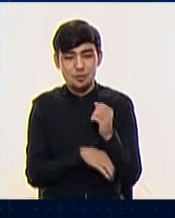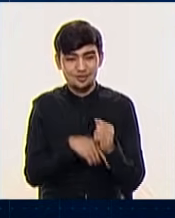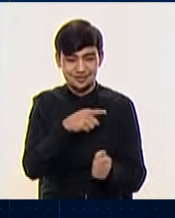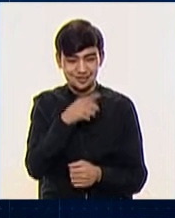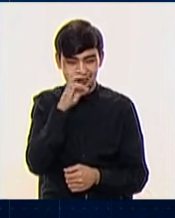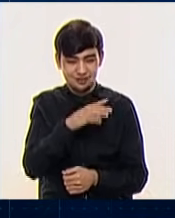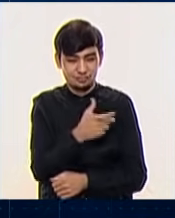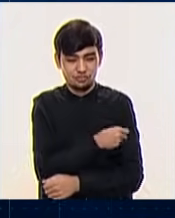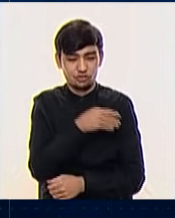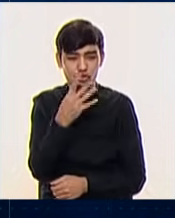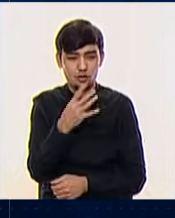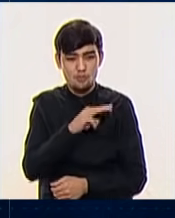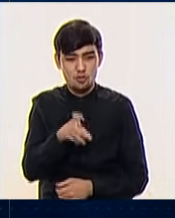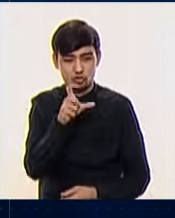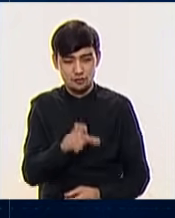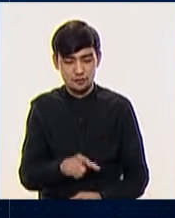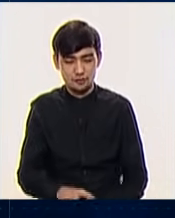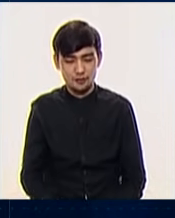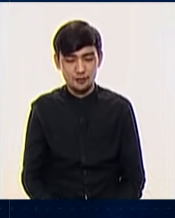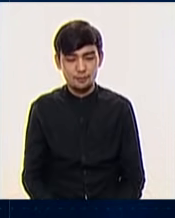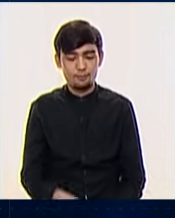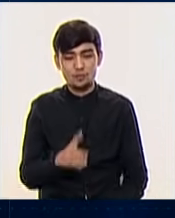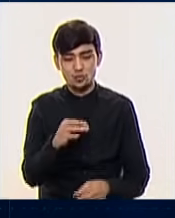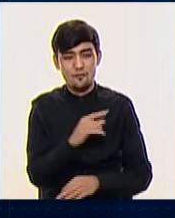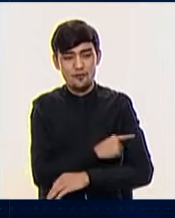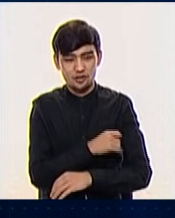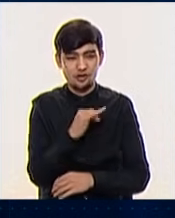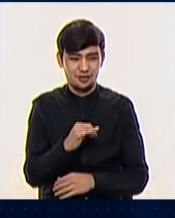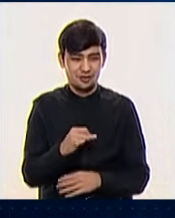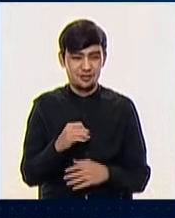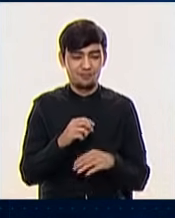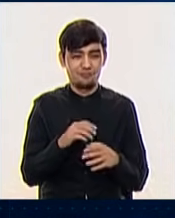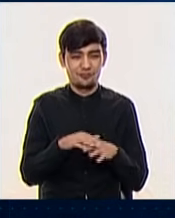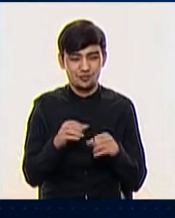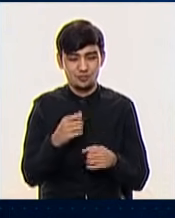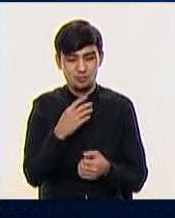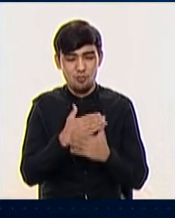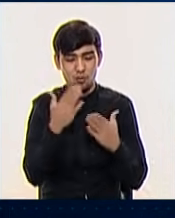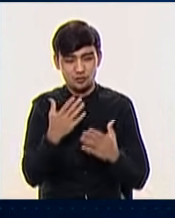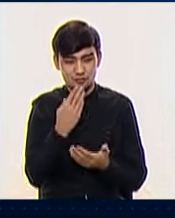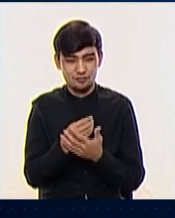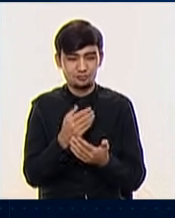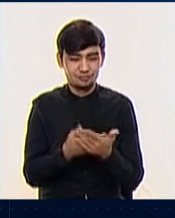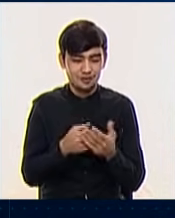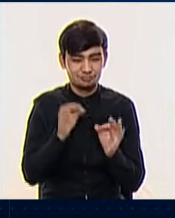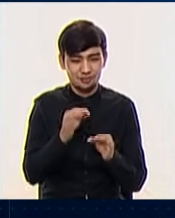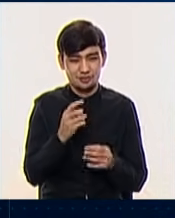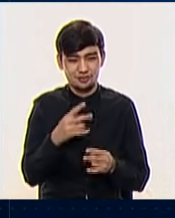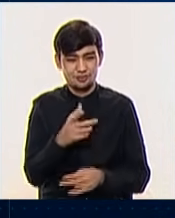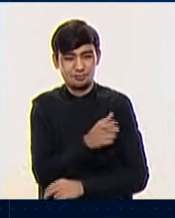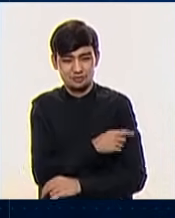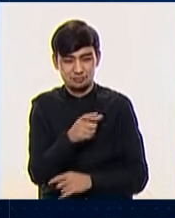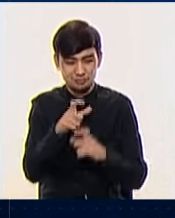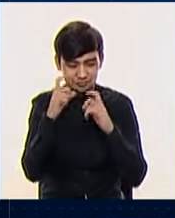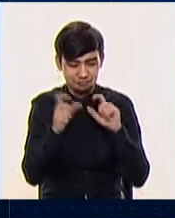стране привиты 4 миллиона человек. При этом врачи и чиновники в большинстве своем пока не рекомендуют привитым снимать